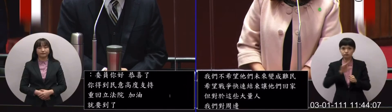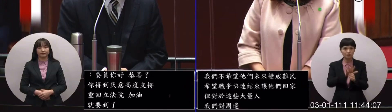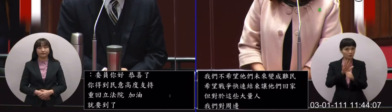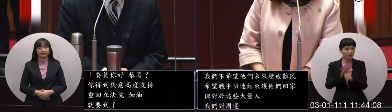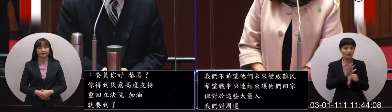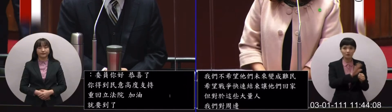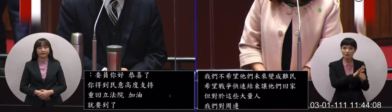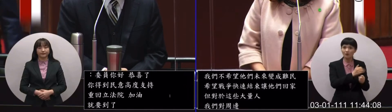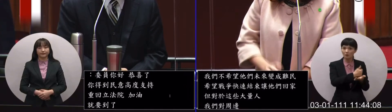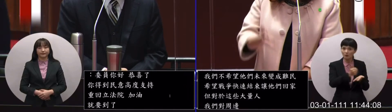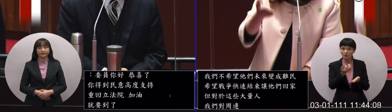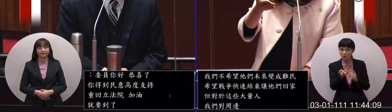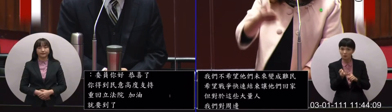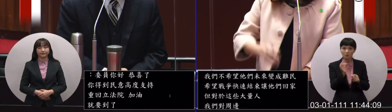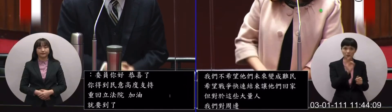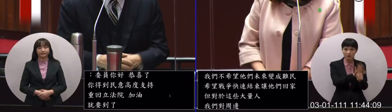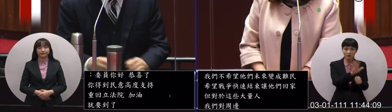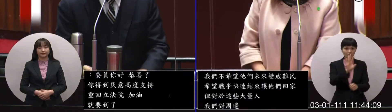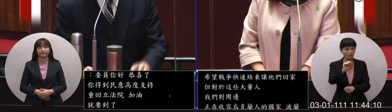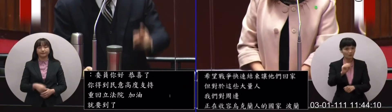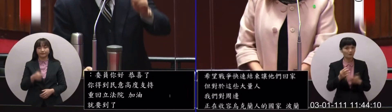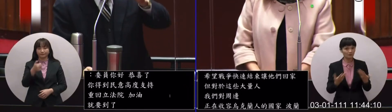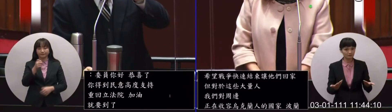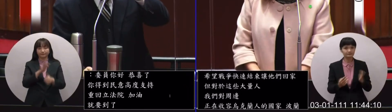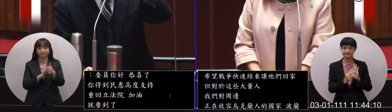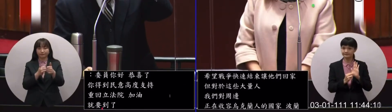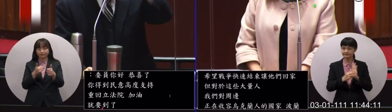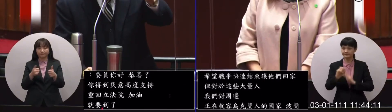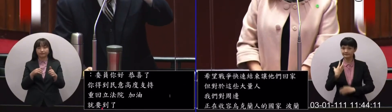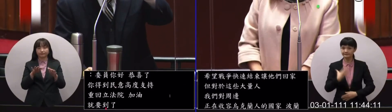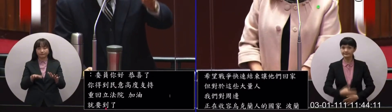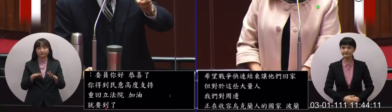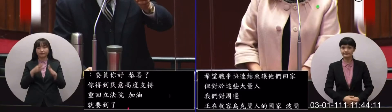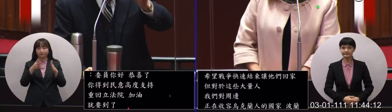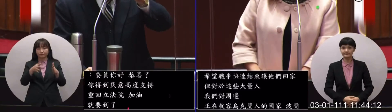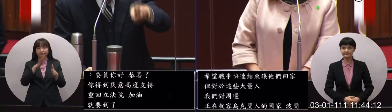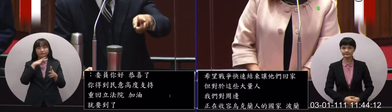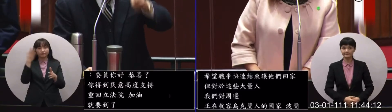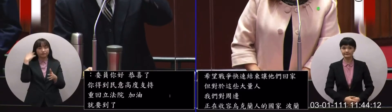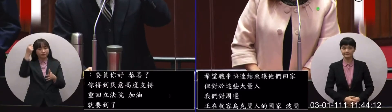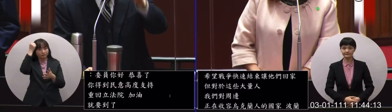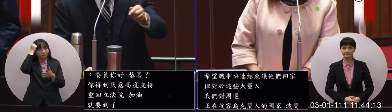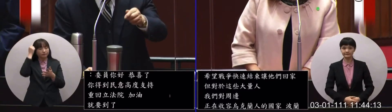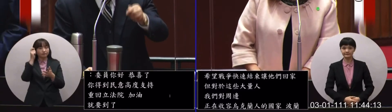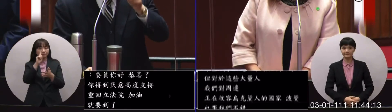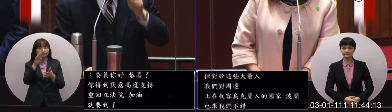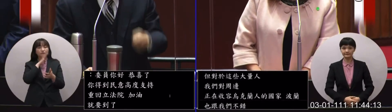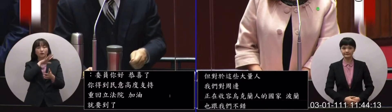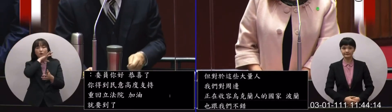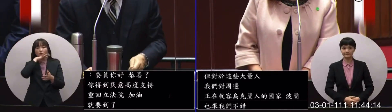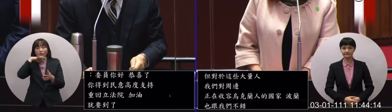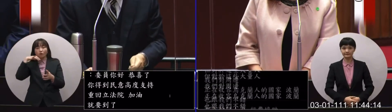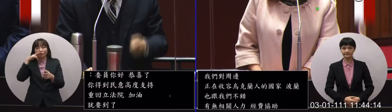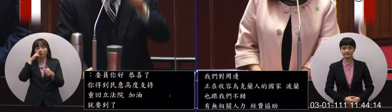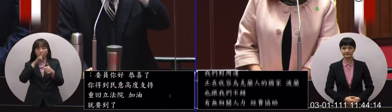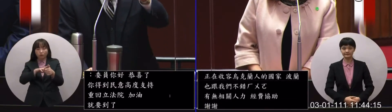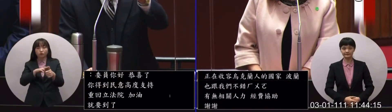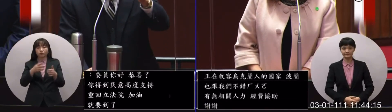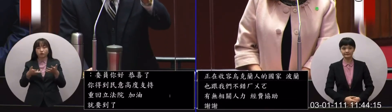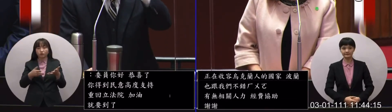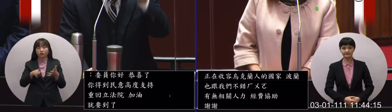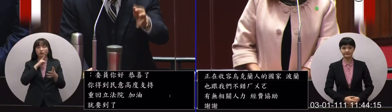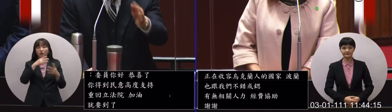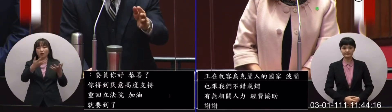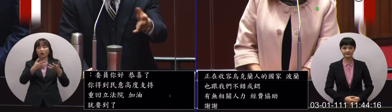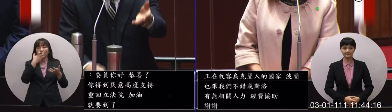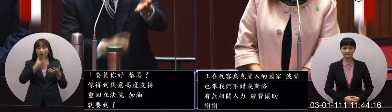个经费上面的一些协助？ 谢谢委员。我们从这里汲取教训，就是独裁者的穷兵黩武，受